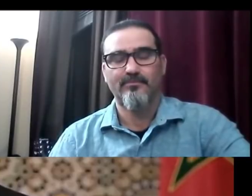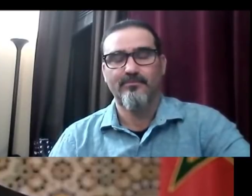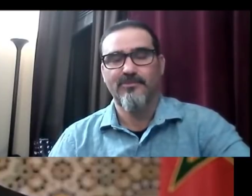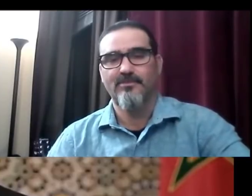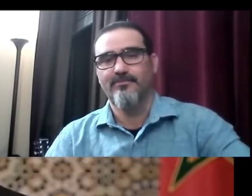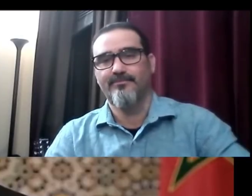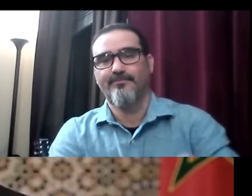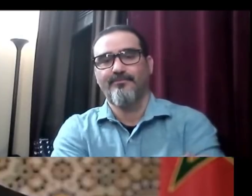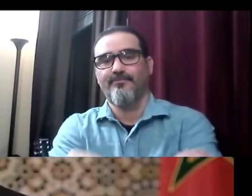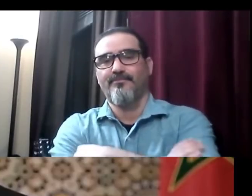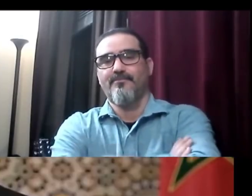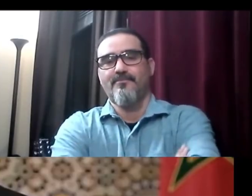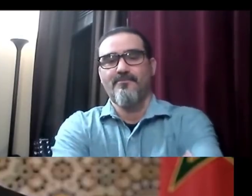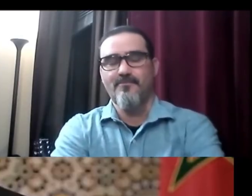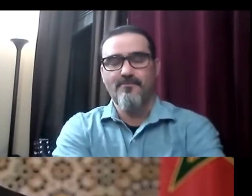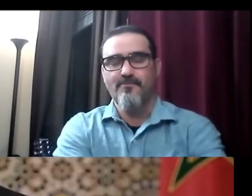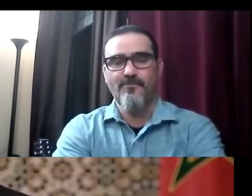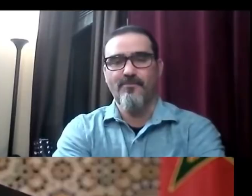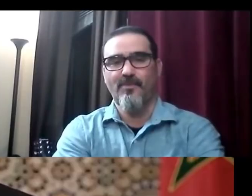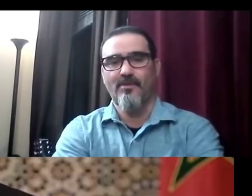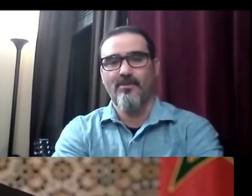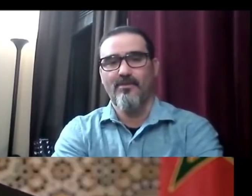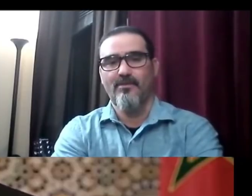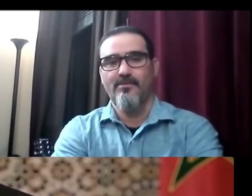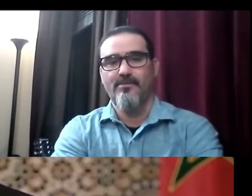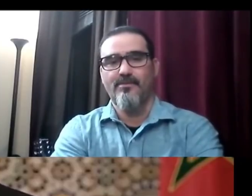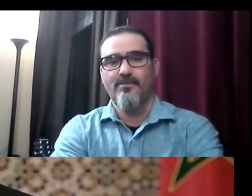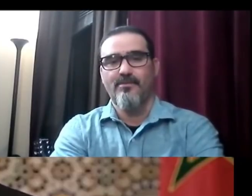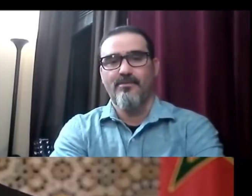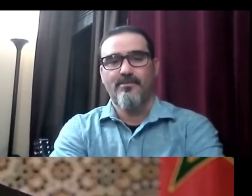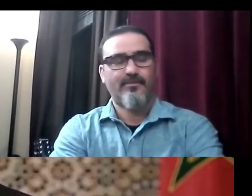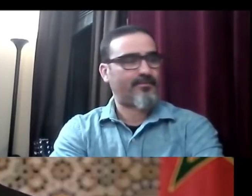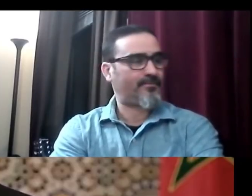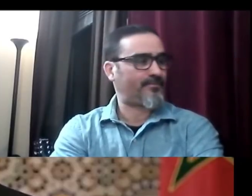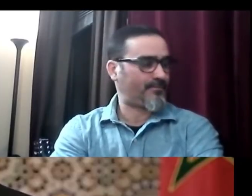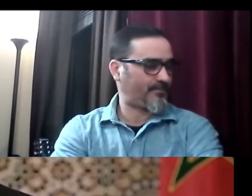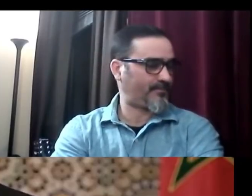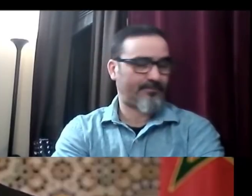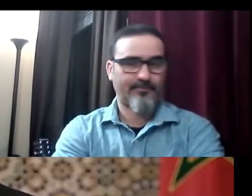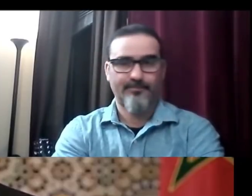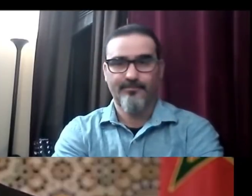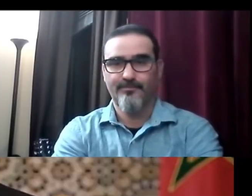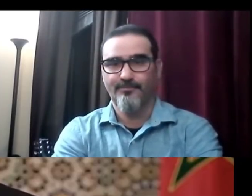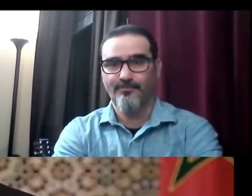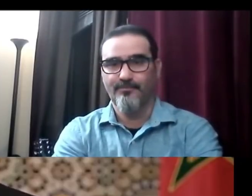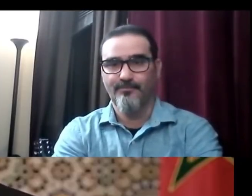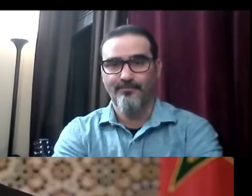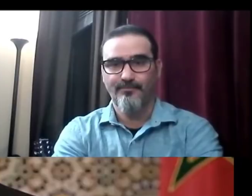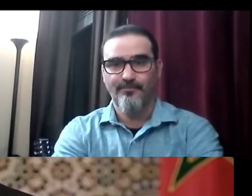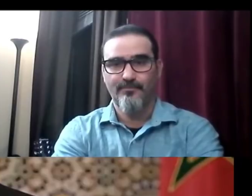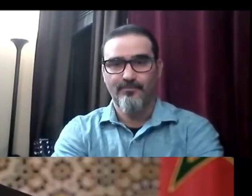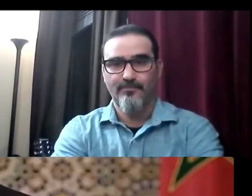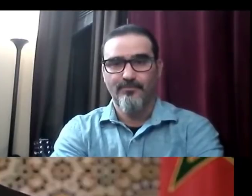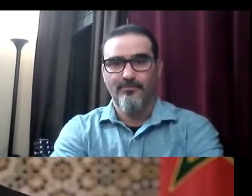المستثمرين كبوينغ وغينو بيجو، بقدر ما تصدمنا الحصيلة والواقع